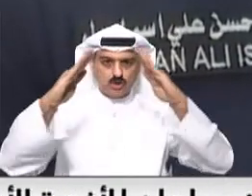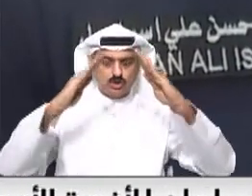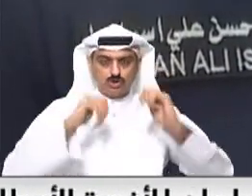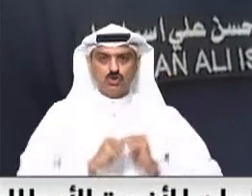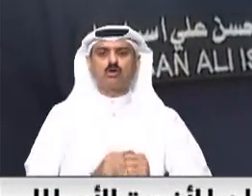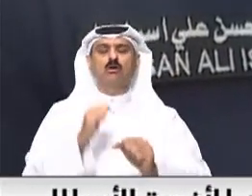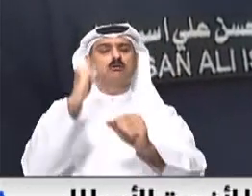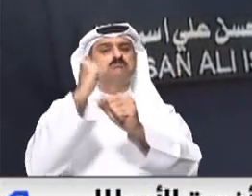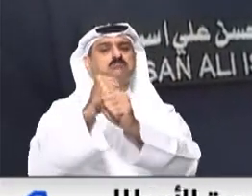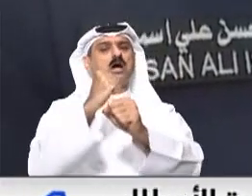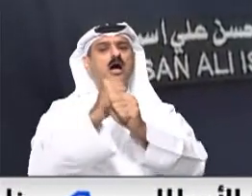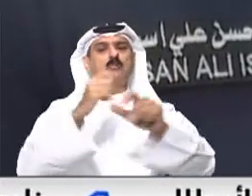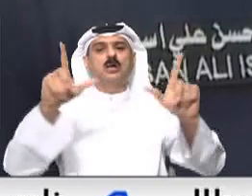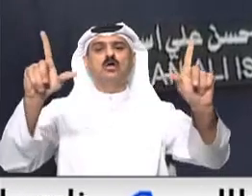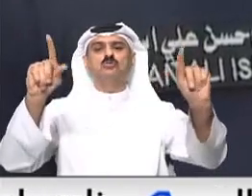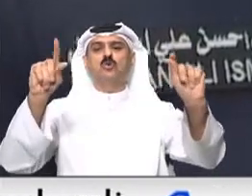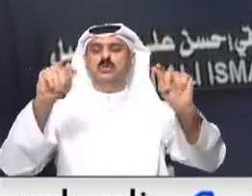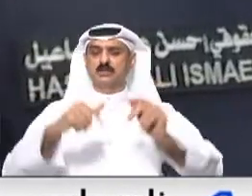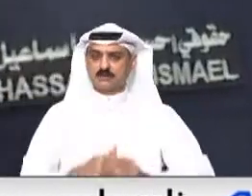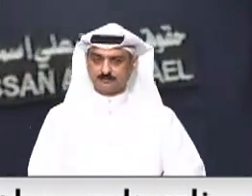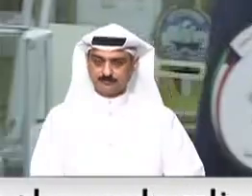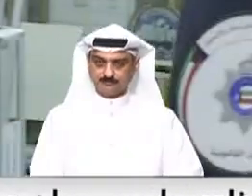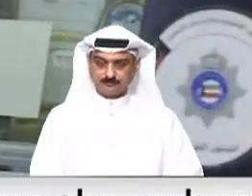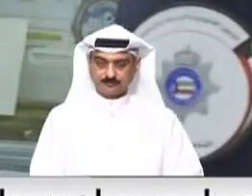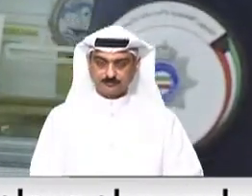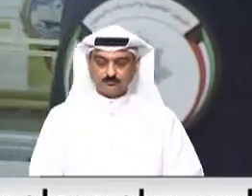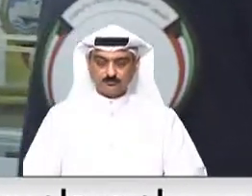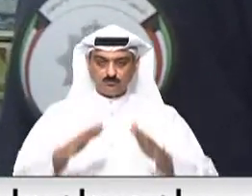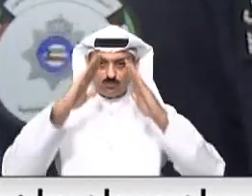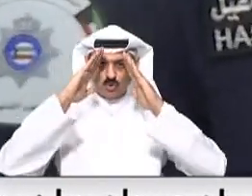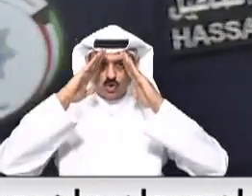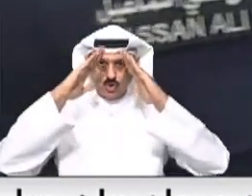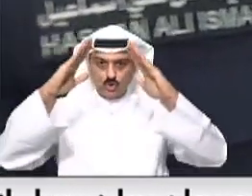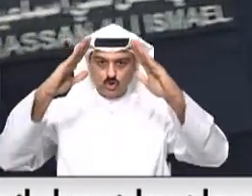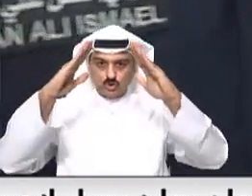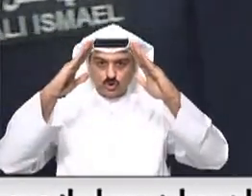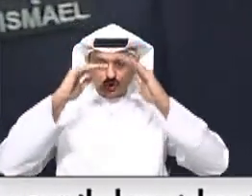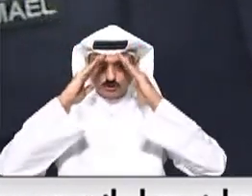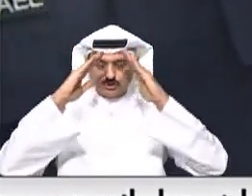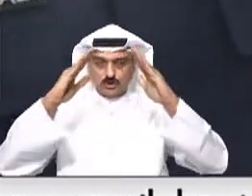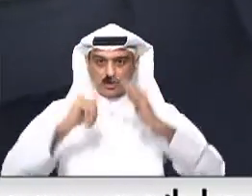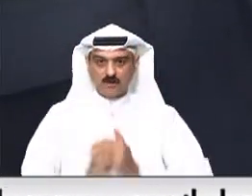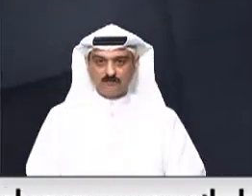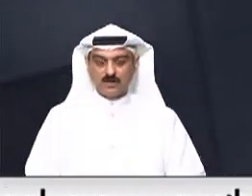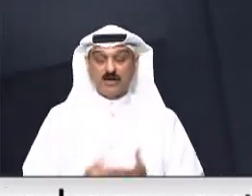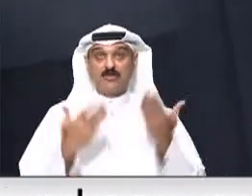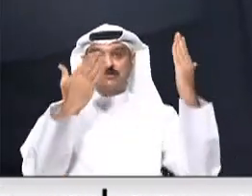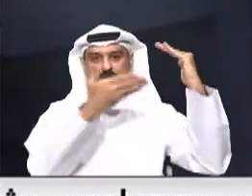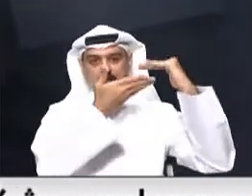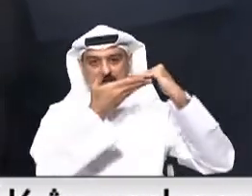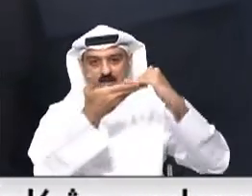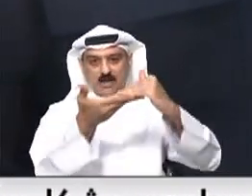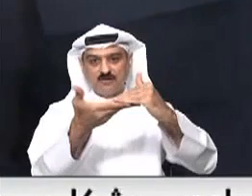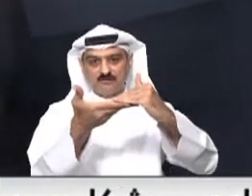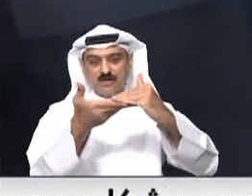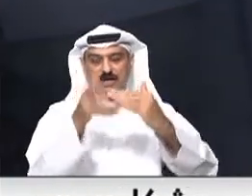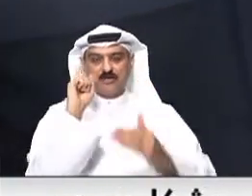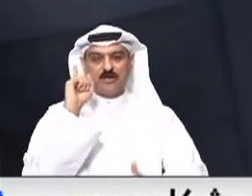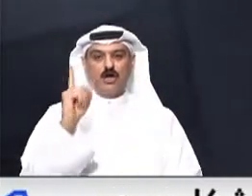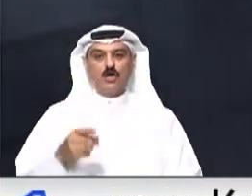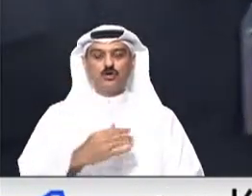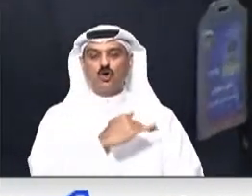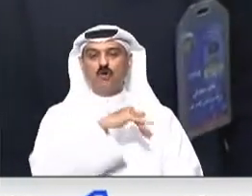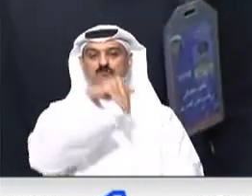كفيتوا ووفيتوا وما قصرتوا. نقيب حسن صراف، كل الشكر لك على هذه المعلومات، ونتمنى لكم التوفيق إن شاء الله في يوم الاقتراع. كل الشكر